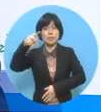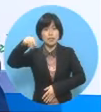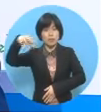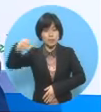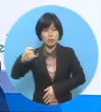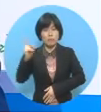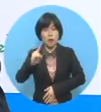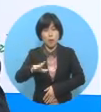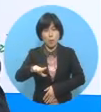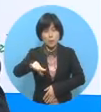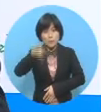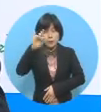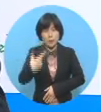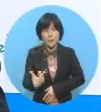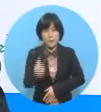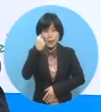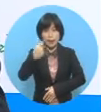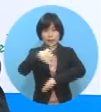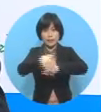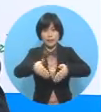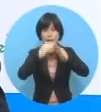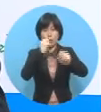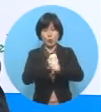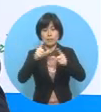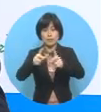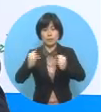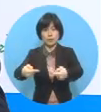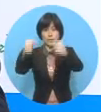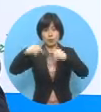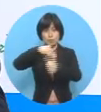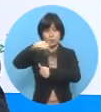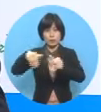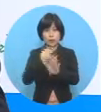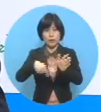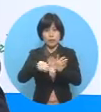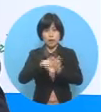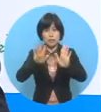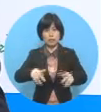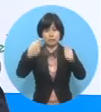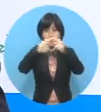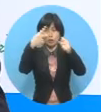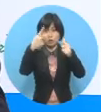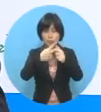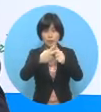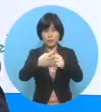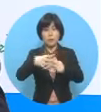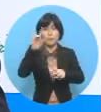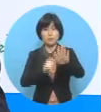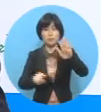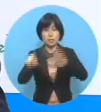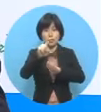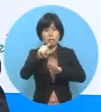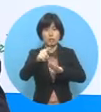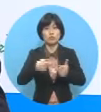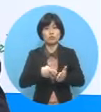남도문의 르네상스는 프로젝트의 조기 가시화와 지역민의 참여 붐 조성 차원에서 현재 두 가지